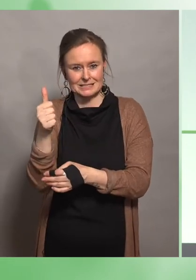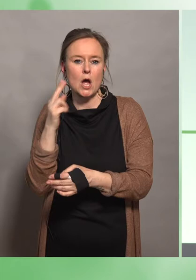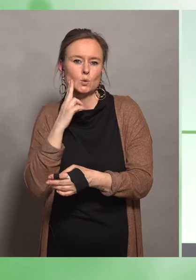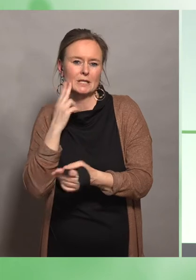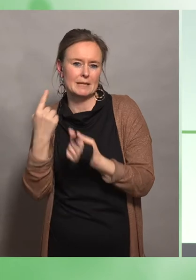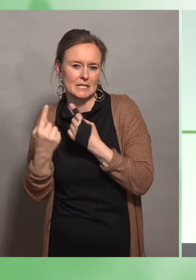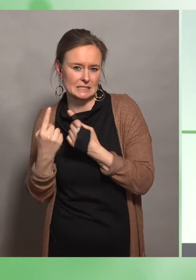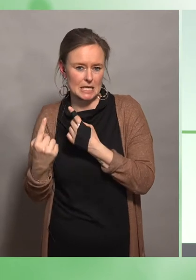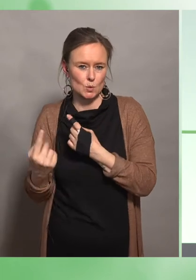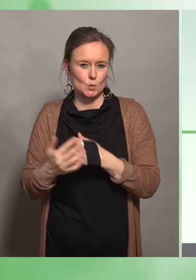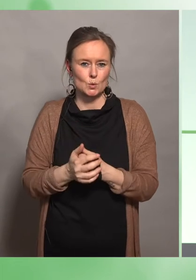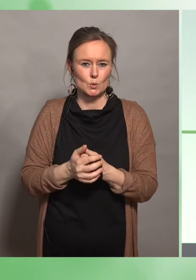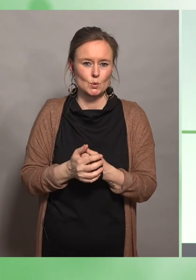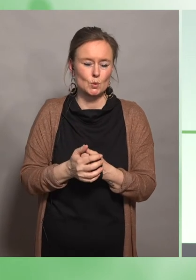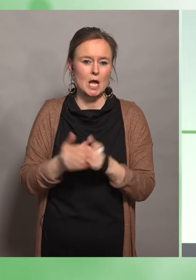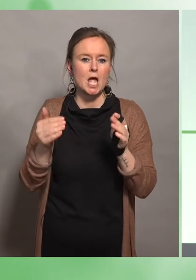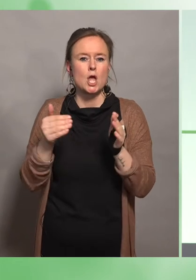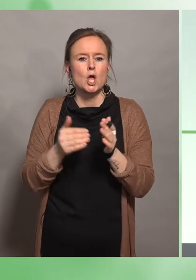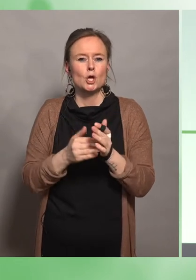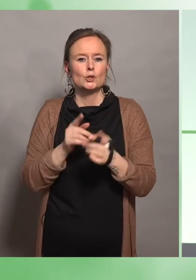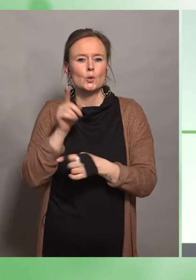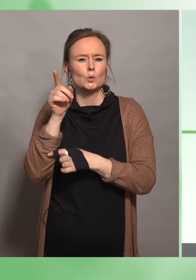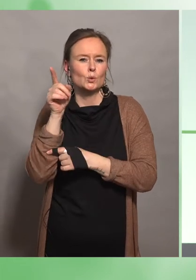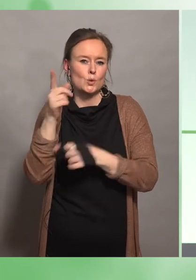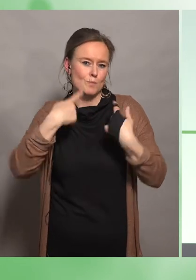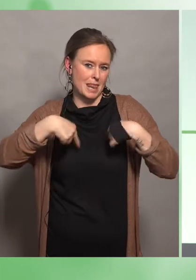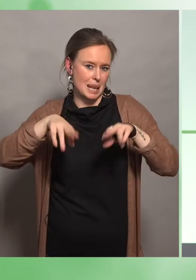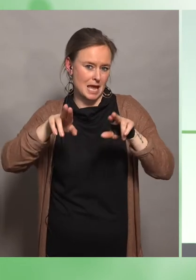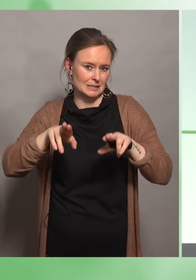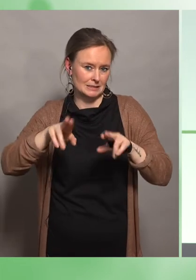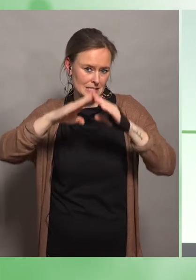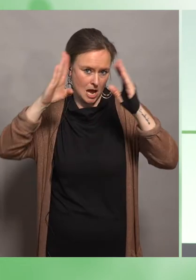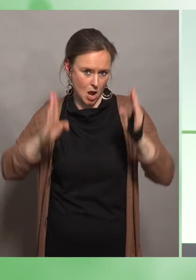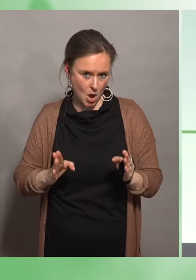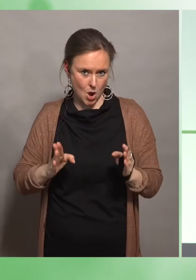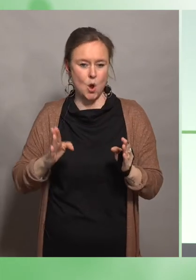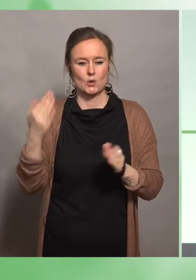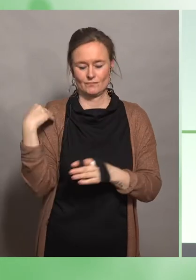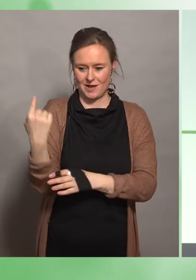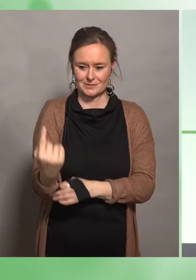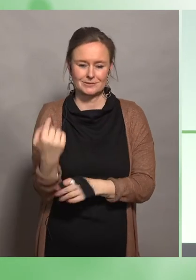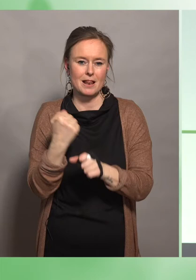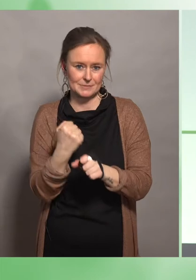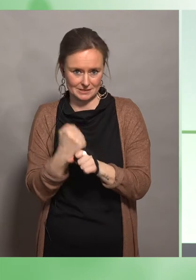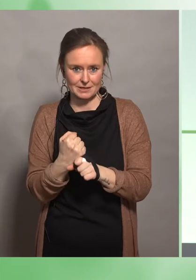wir noch drüben im Landhaus selbst vorgenommen und haben